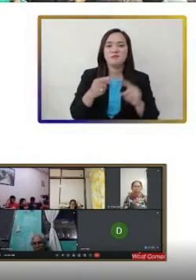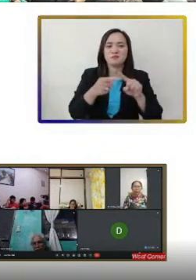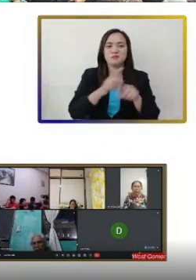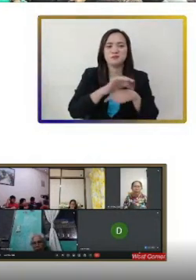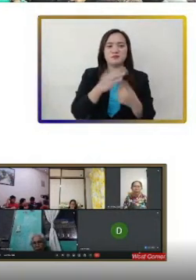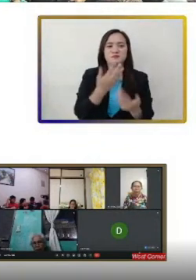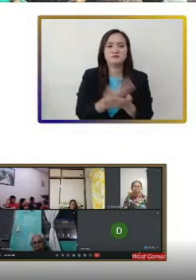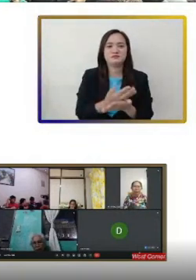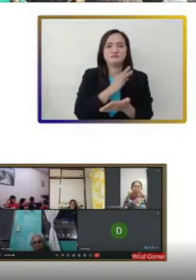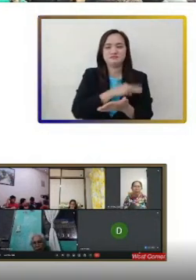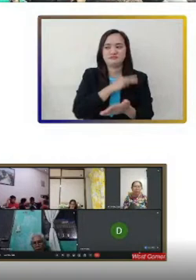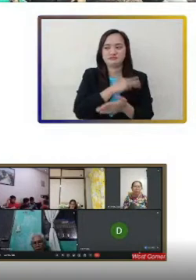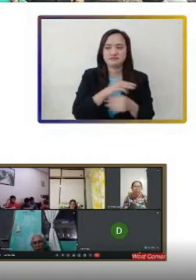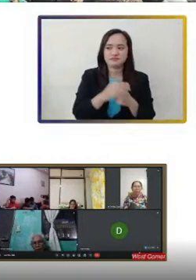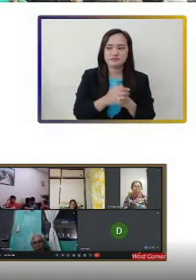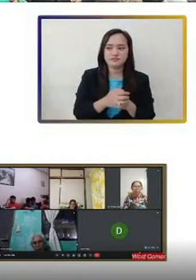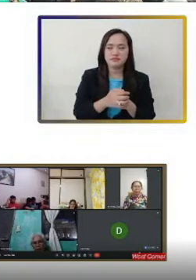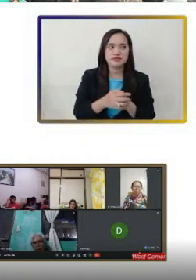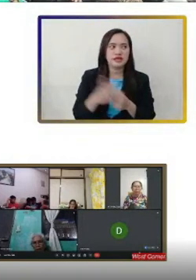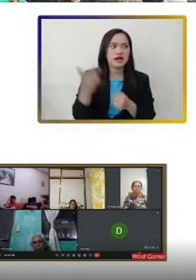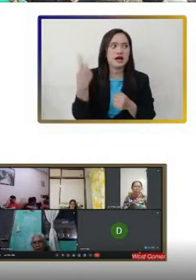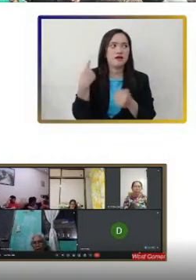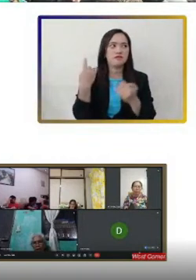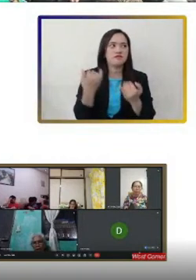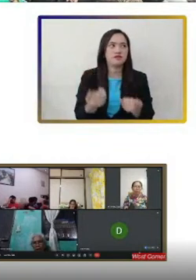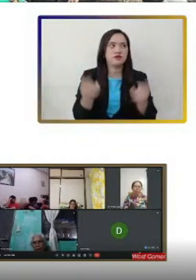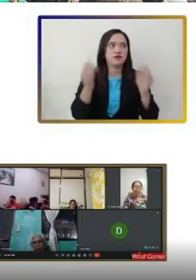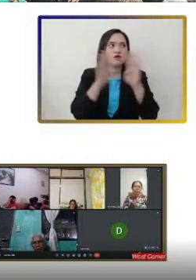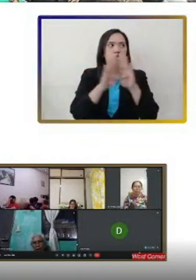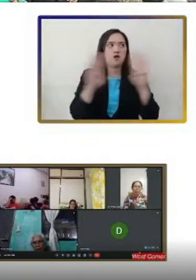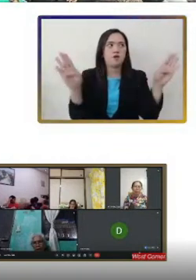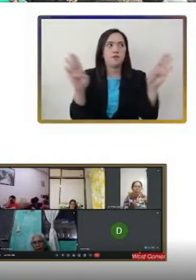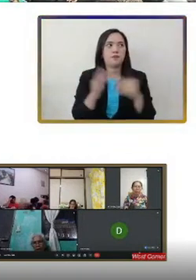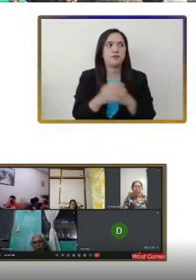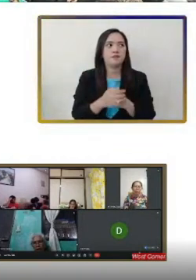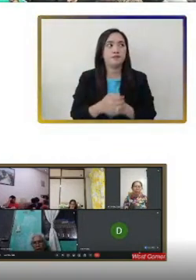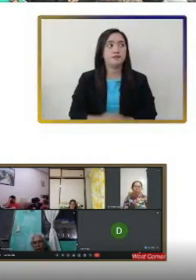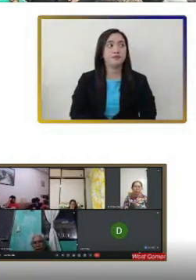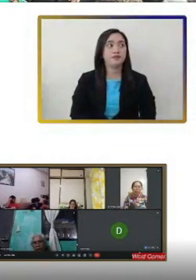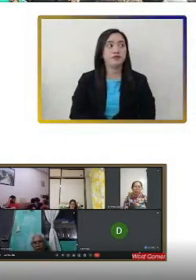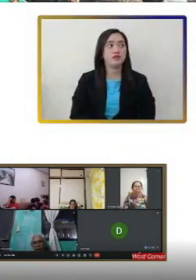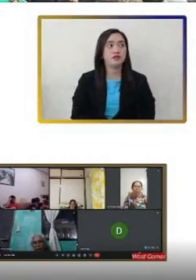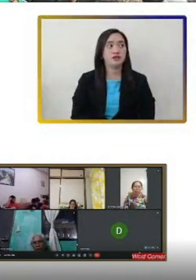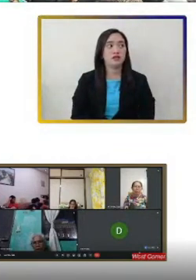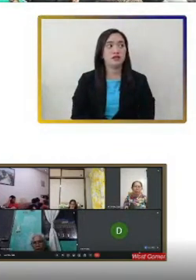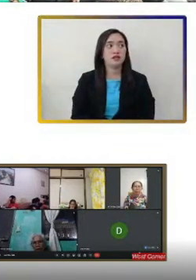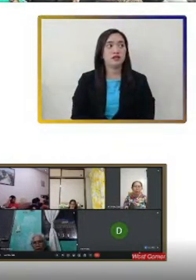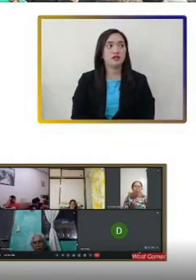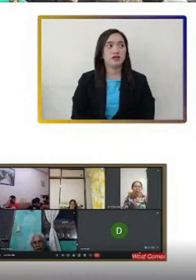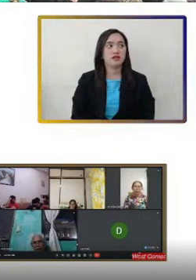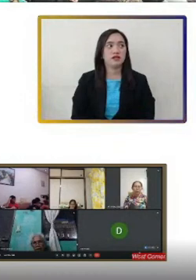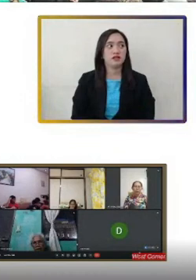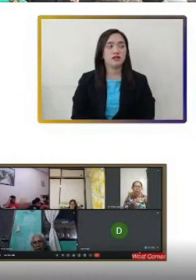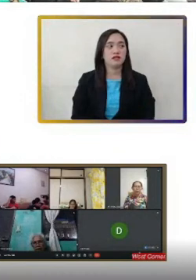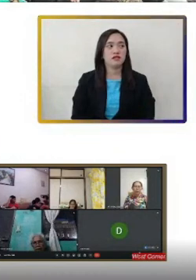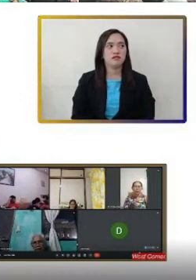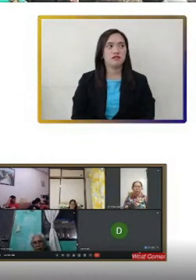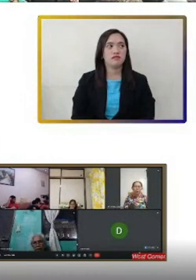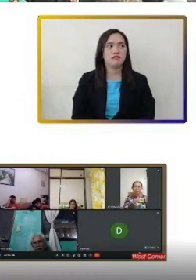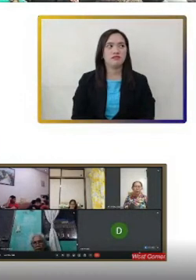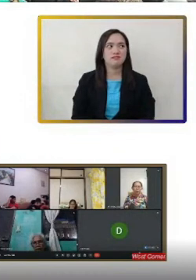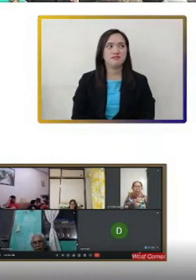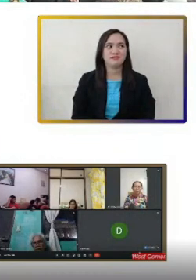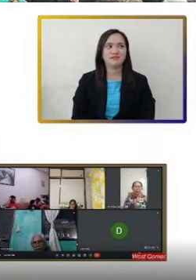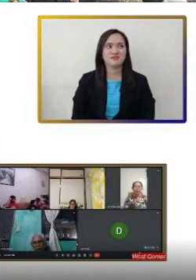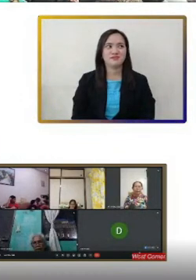yung pong school. Kunyari, nagbubuka sila ng school at doon sila nagtuturo unti-unti ng Word of God.